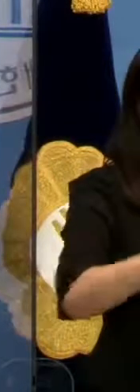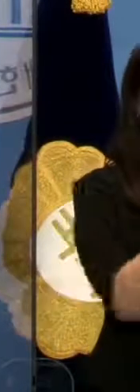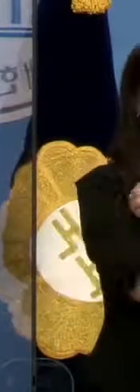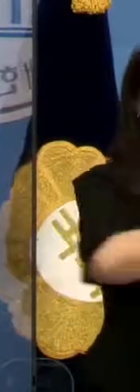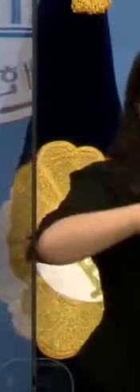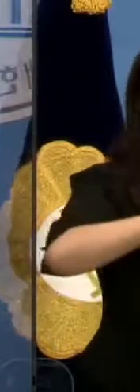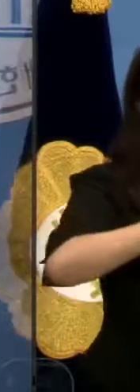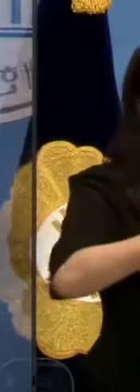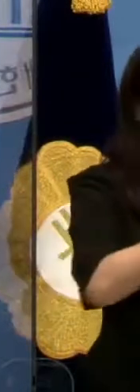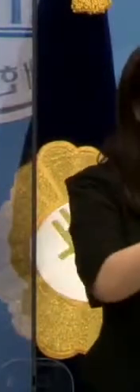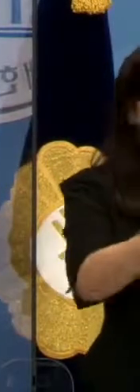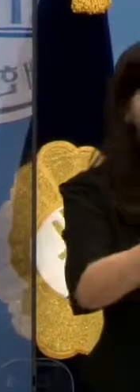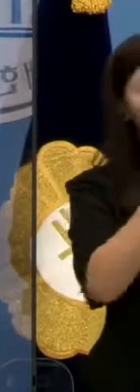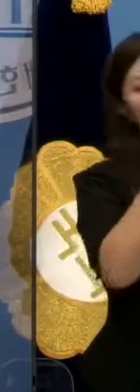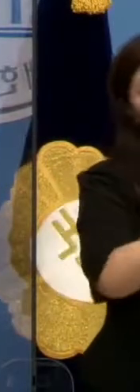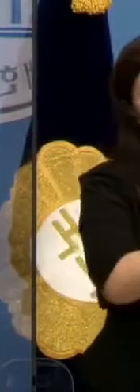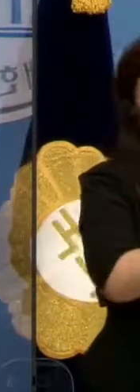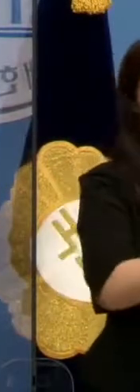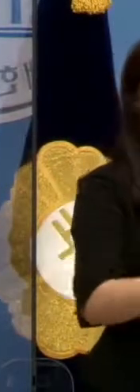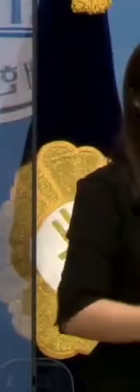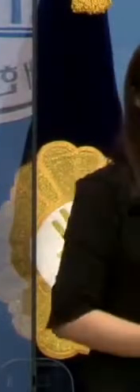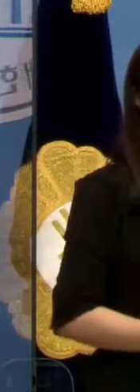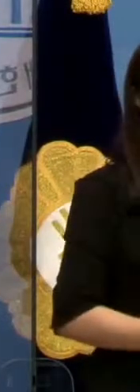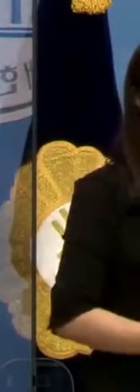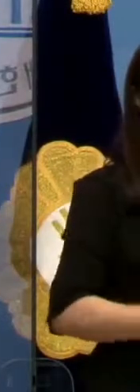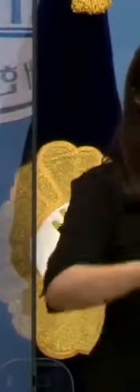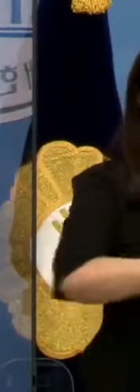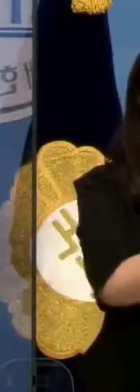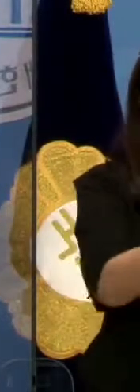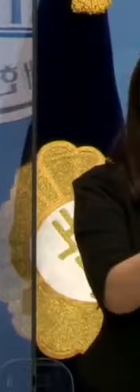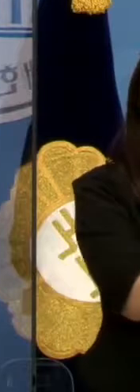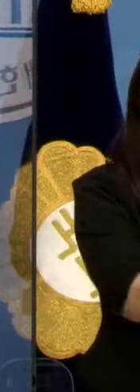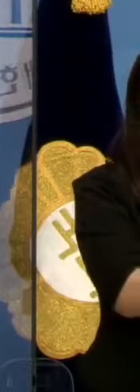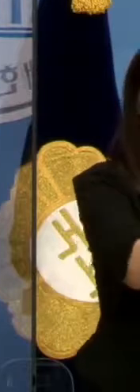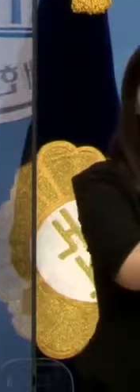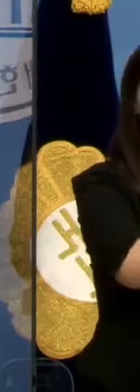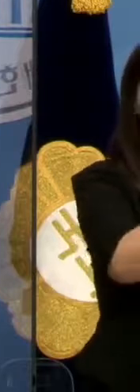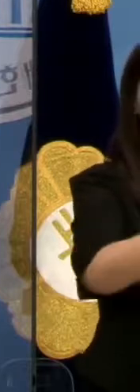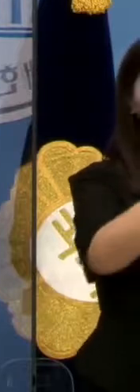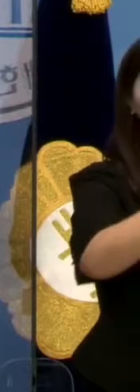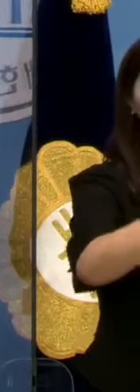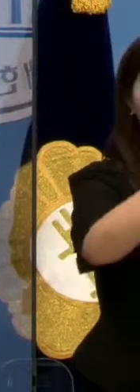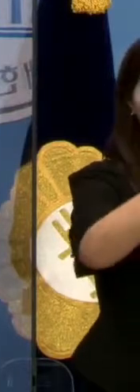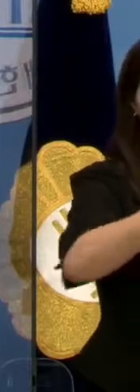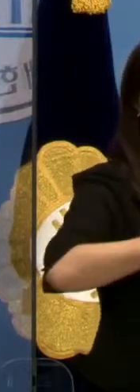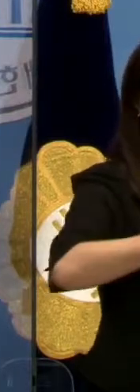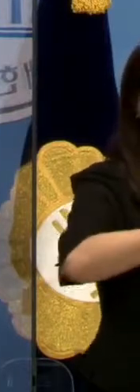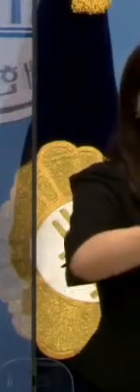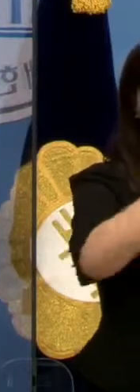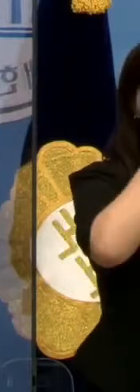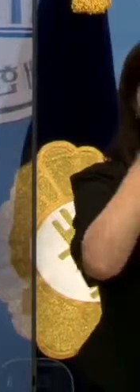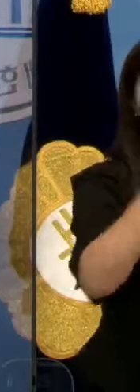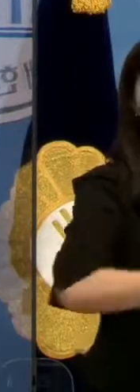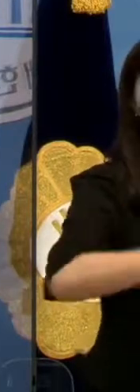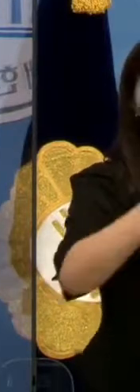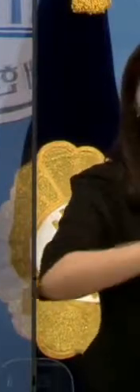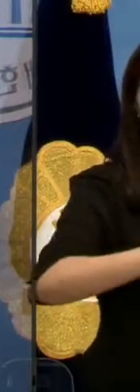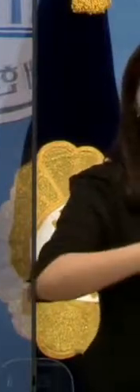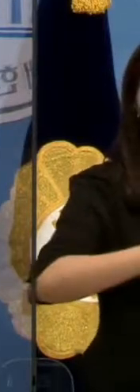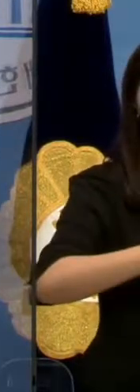일이 없도록 하겠습니다. 적정 면적을 1인 가구 31.1평방미터, 공급 면적